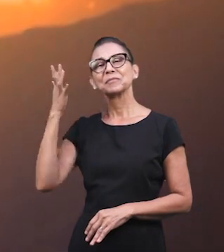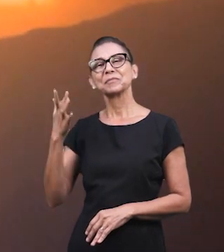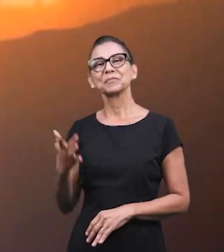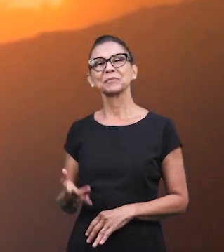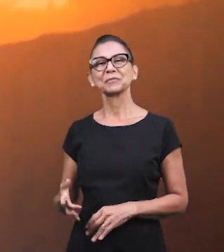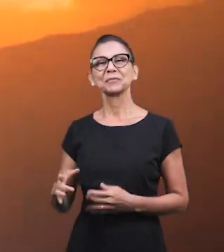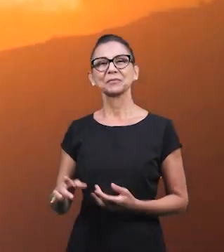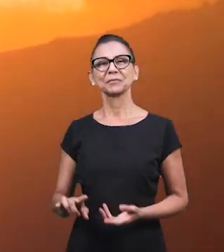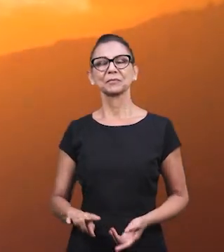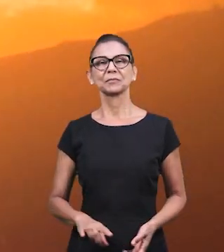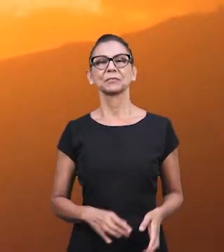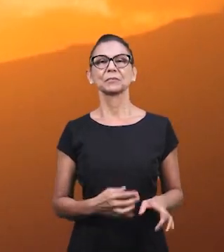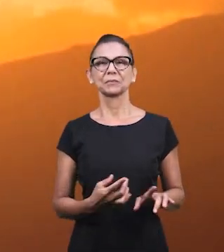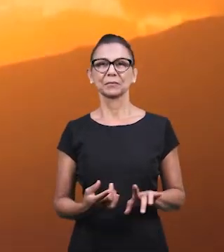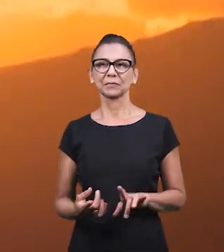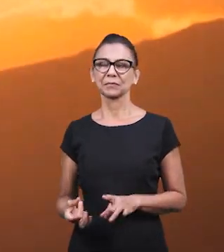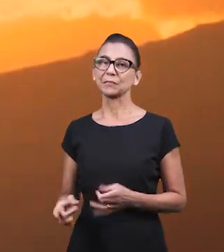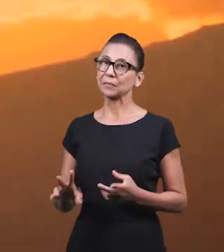это